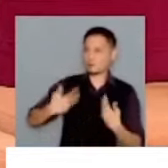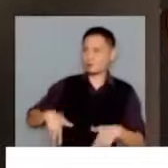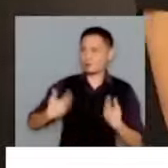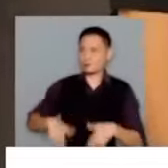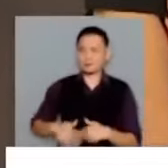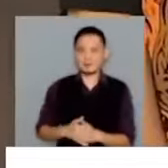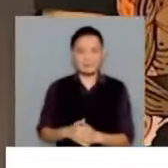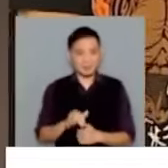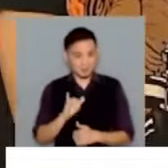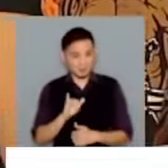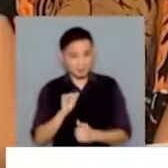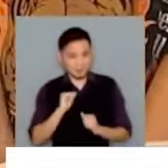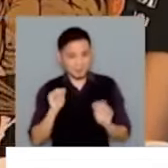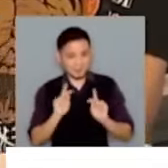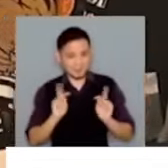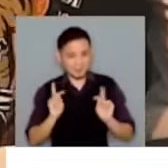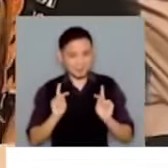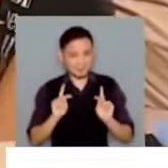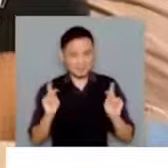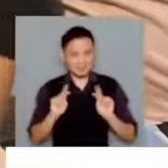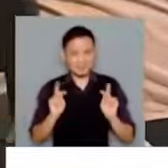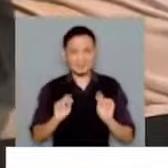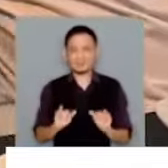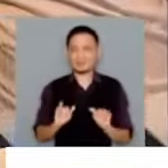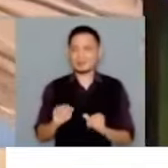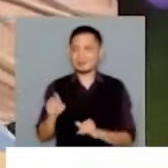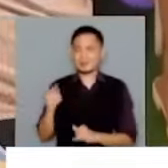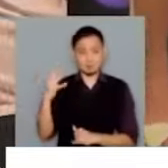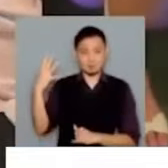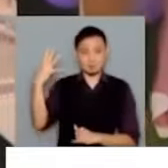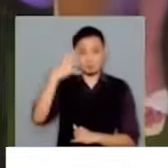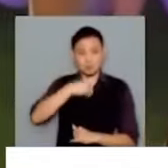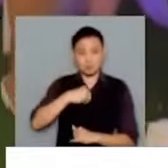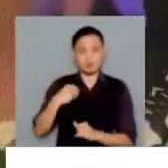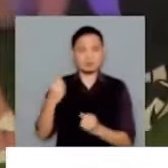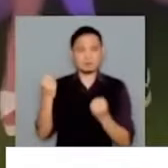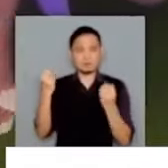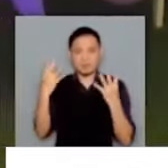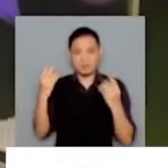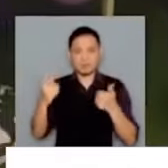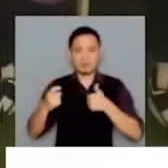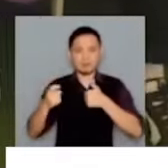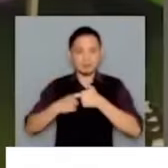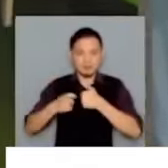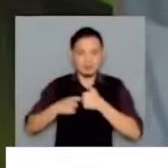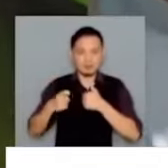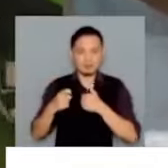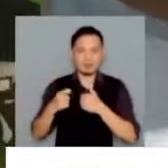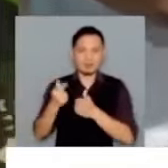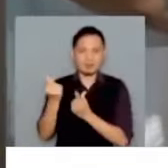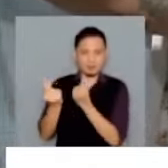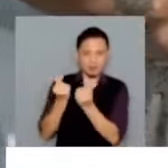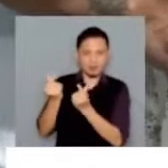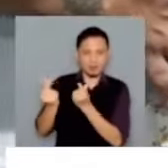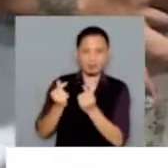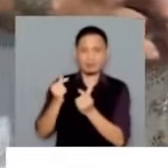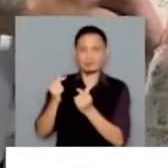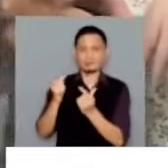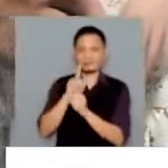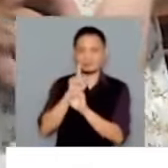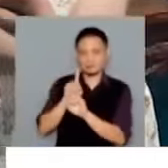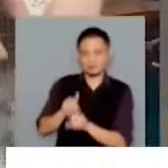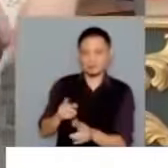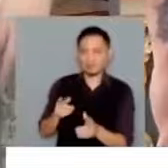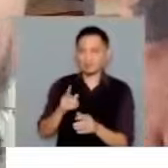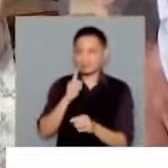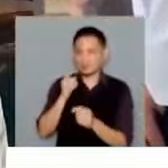Kinilig si Jelay. Kaya sobrang dami talaga ng heart na ginagawa ko sa mga stories niya. Nagpapansin si Mark. Ikaw